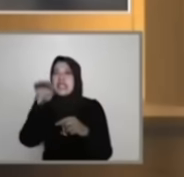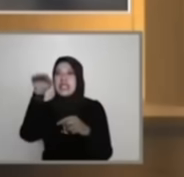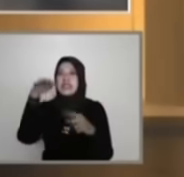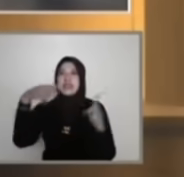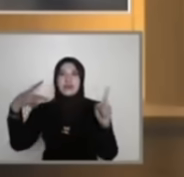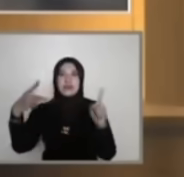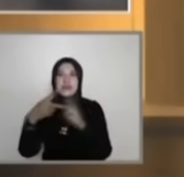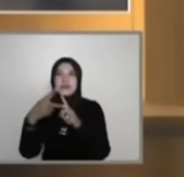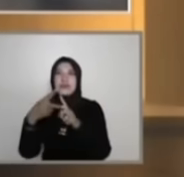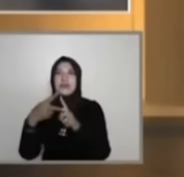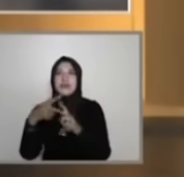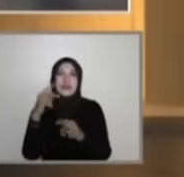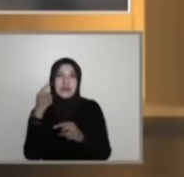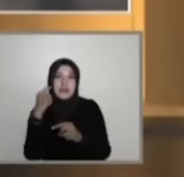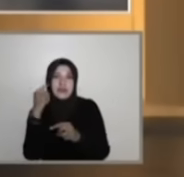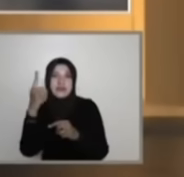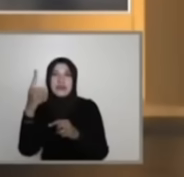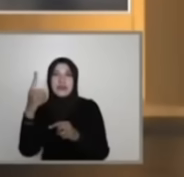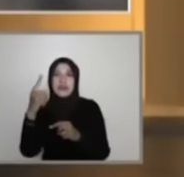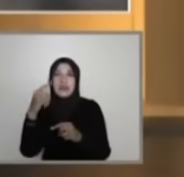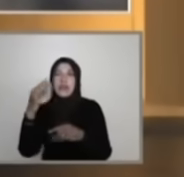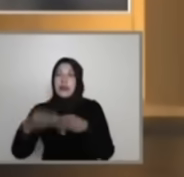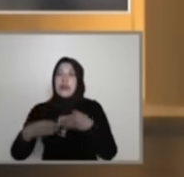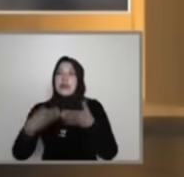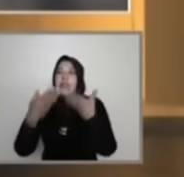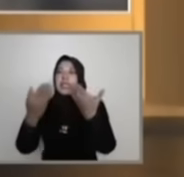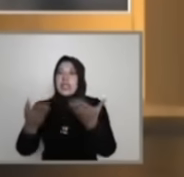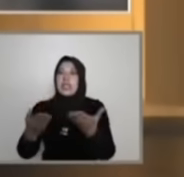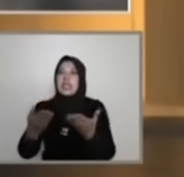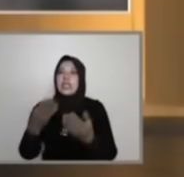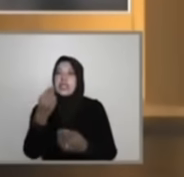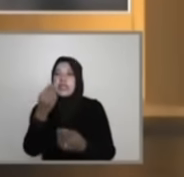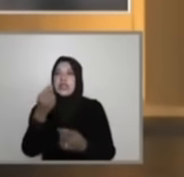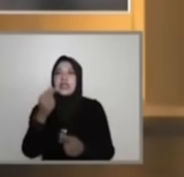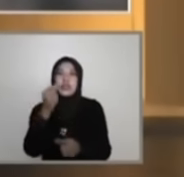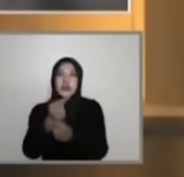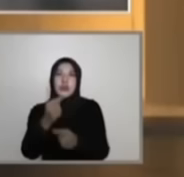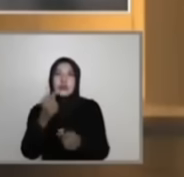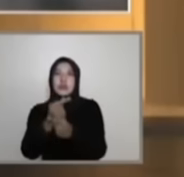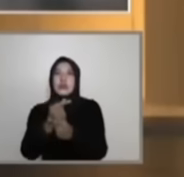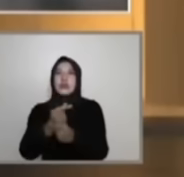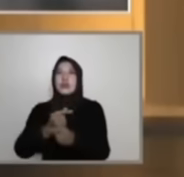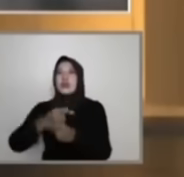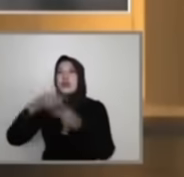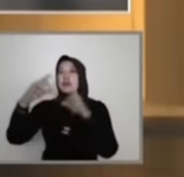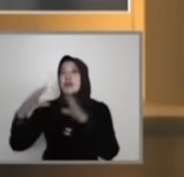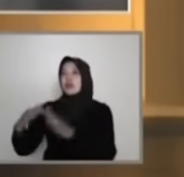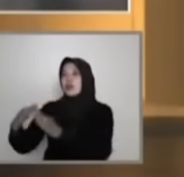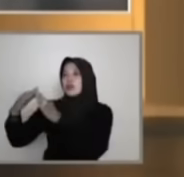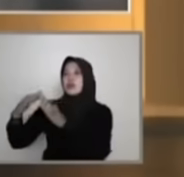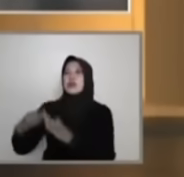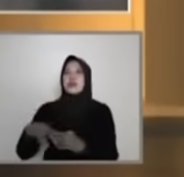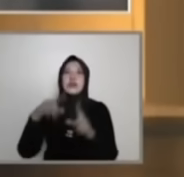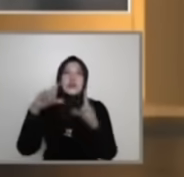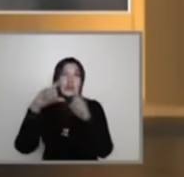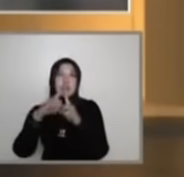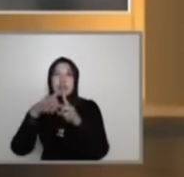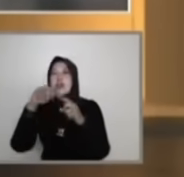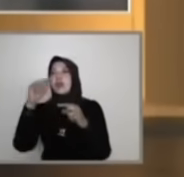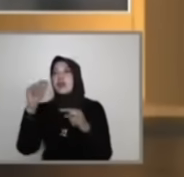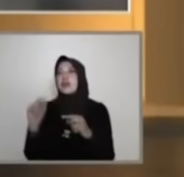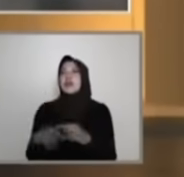Di sana jelas ada memberikan insentif kepada guru-guru daerah. Di sana